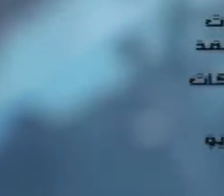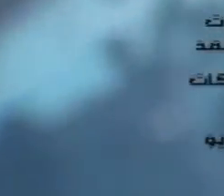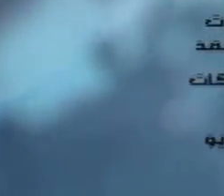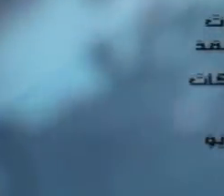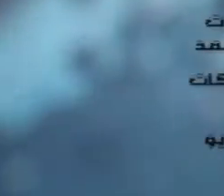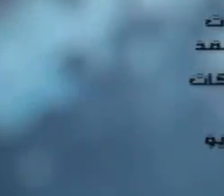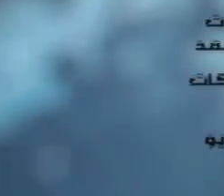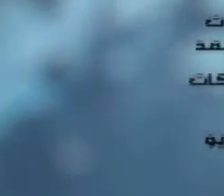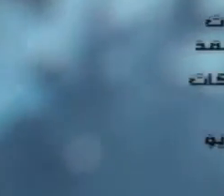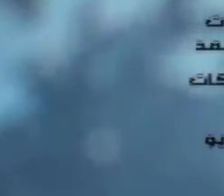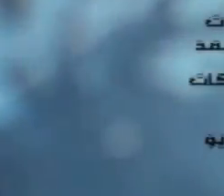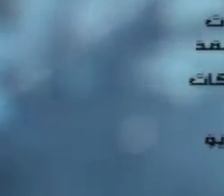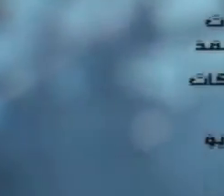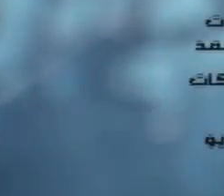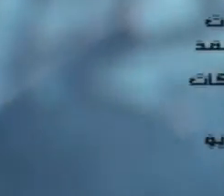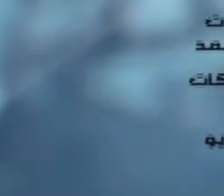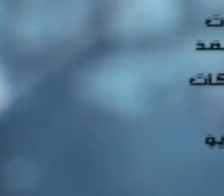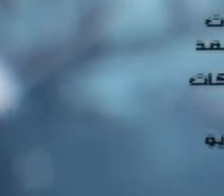ام